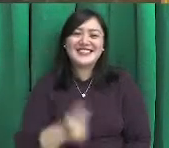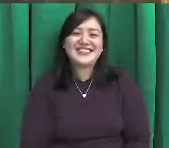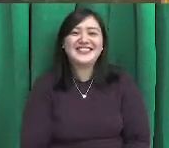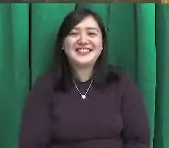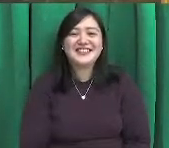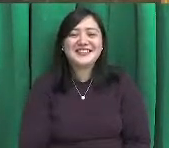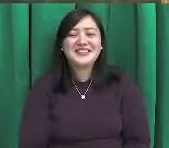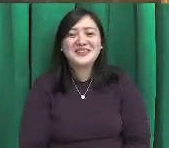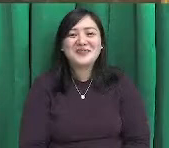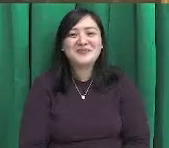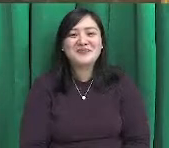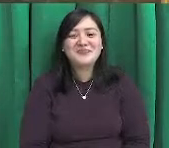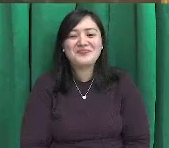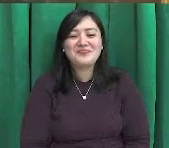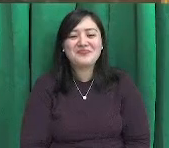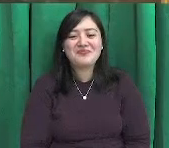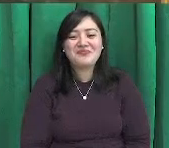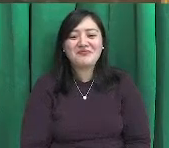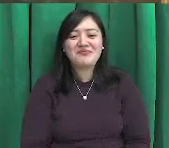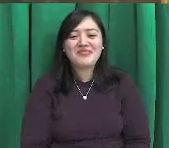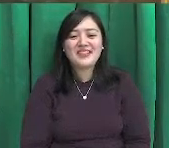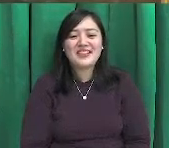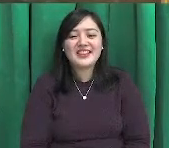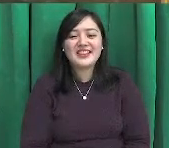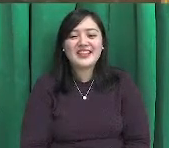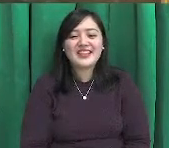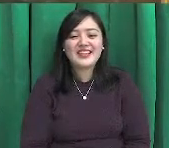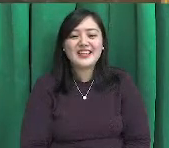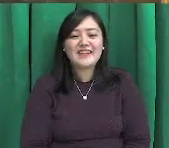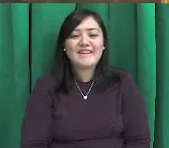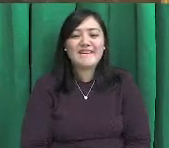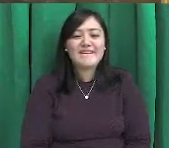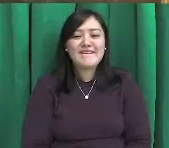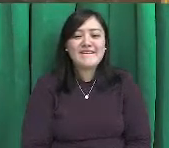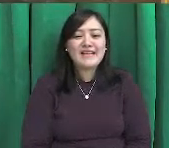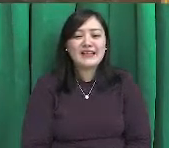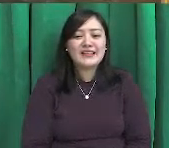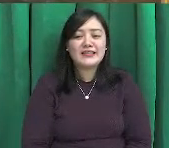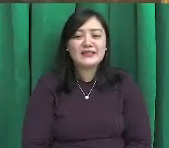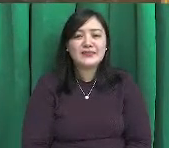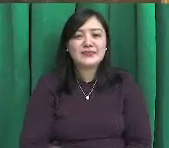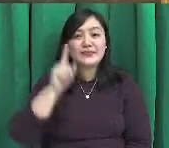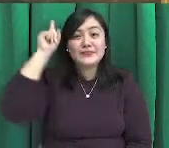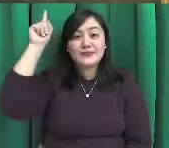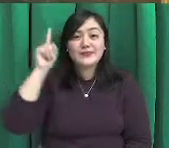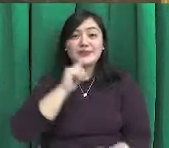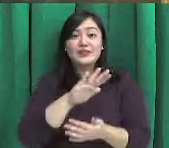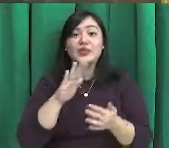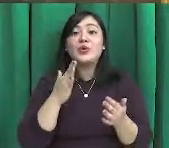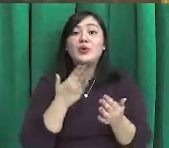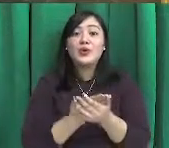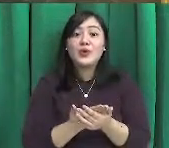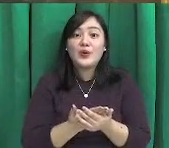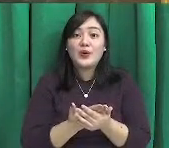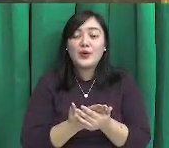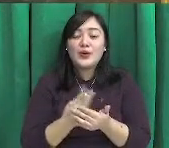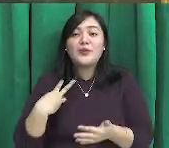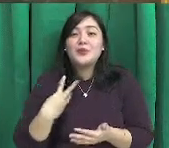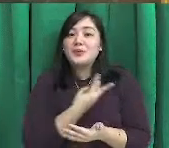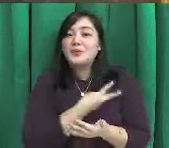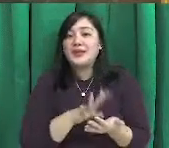All right. So, mga kapatid, iyan ang isang lahat po na nakalaki natin. Tandaan po natin.